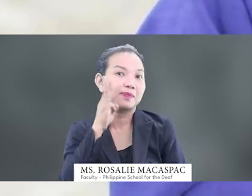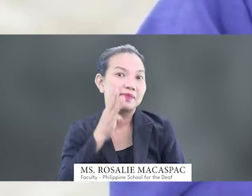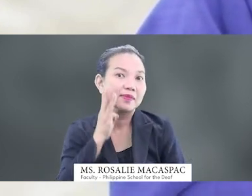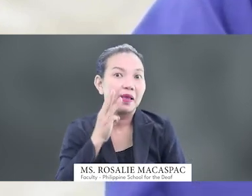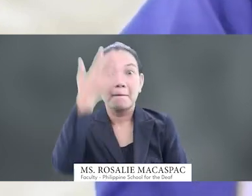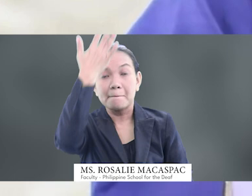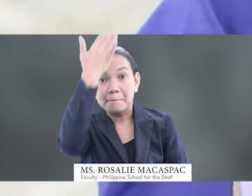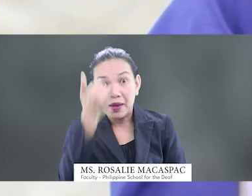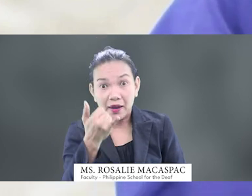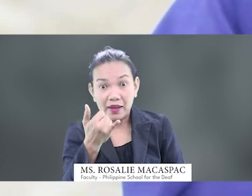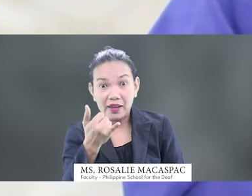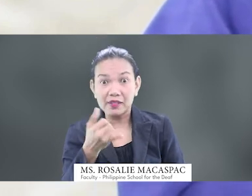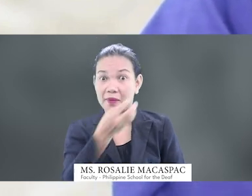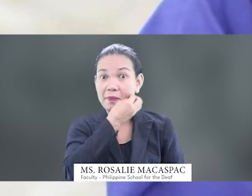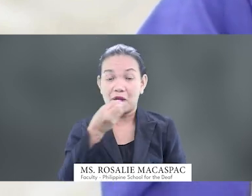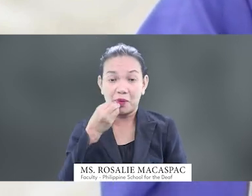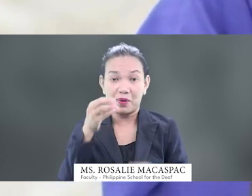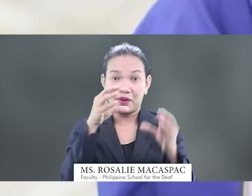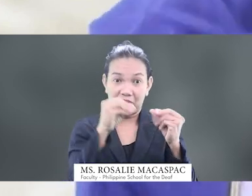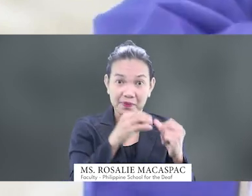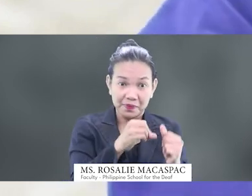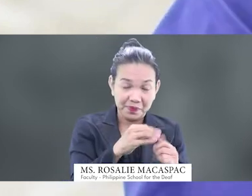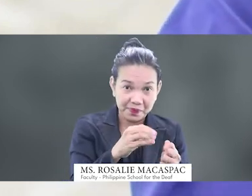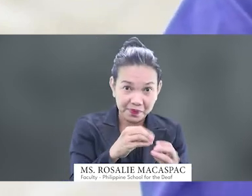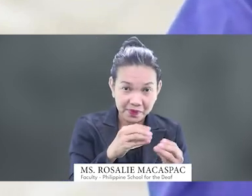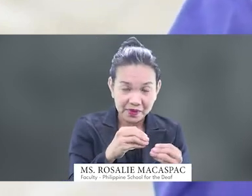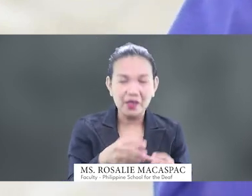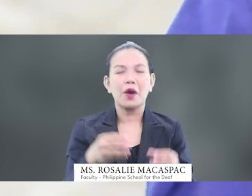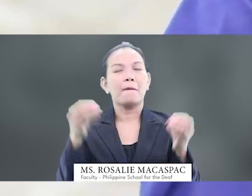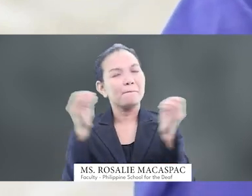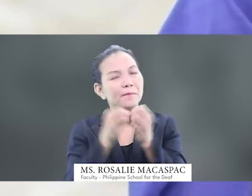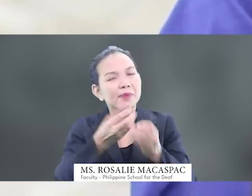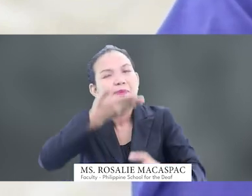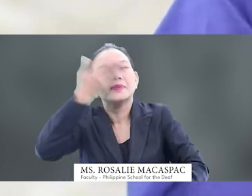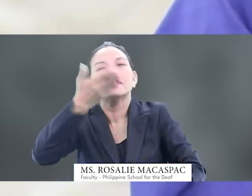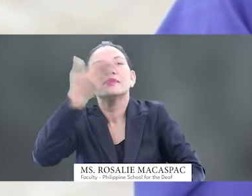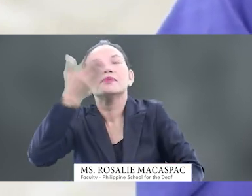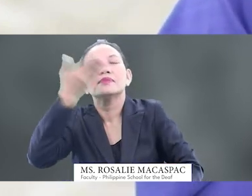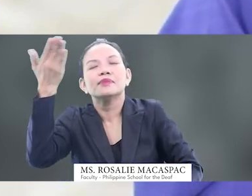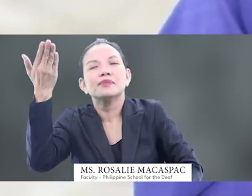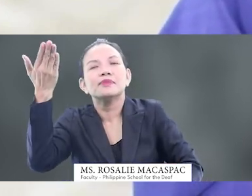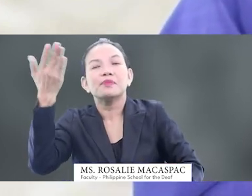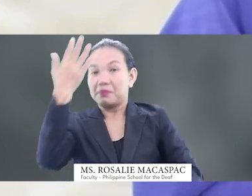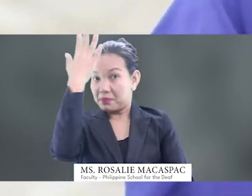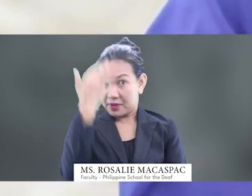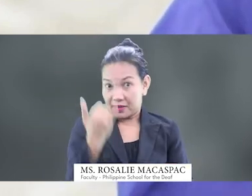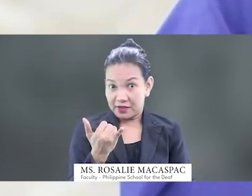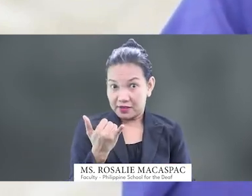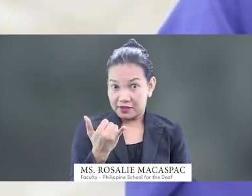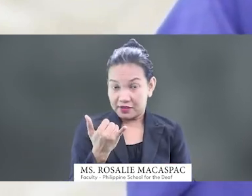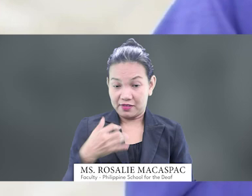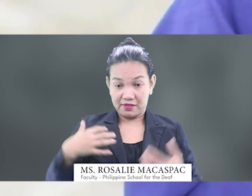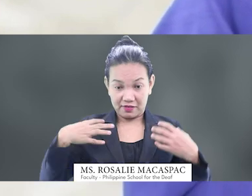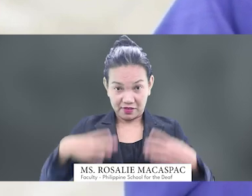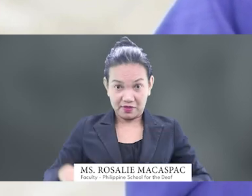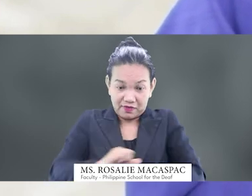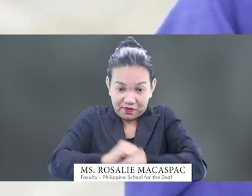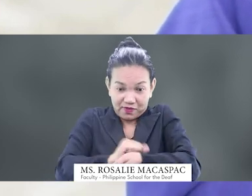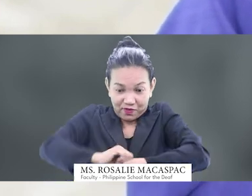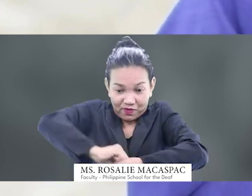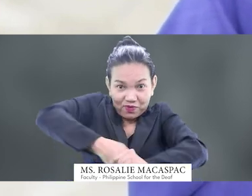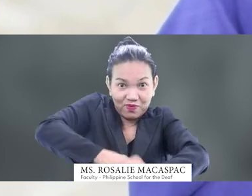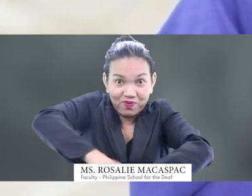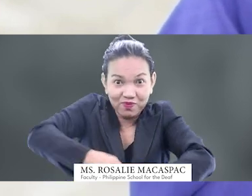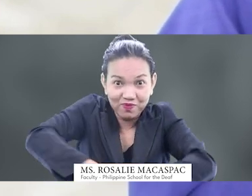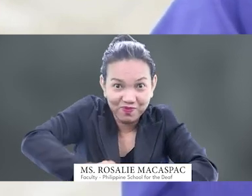na alak. Bakit pinipiga ang bulaklak? Para magkaroon ng mahalimuyak na pabango. Bakit pinipiga ang damit